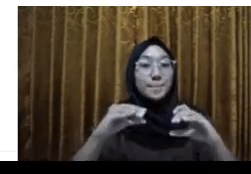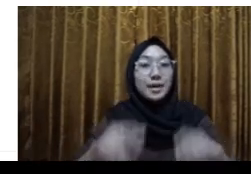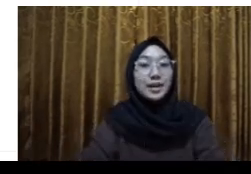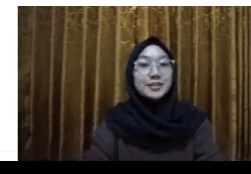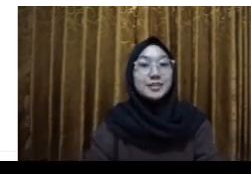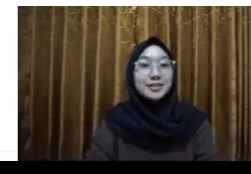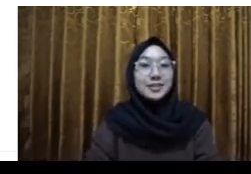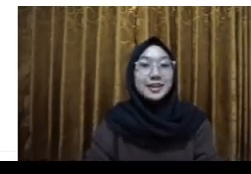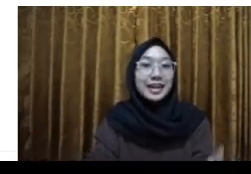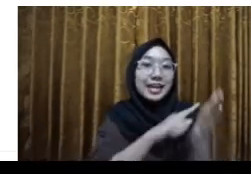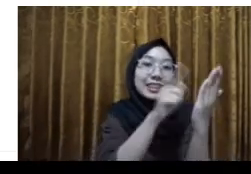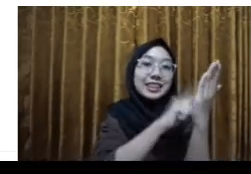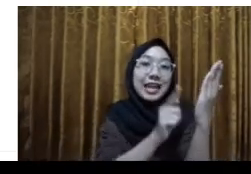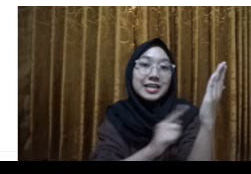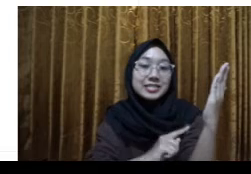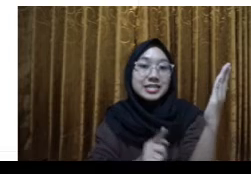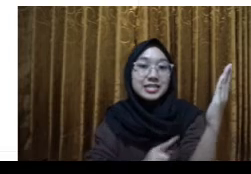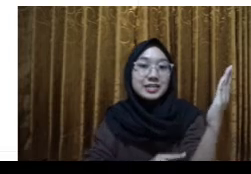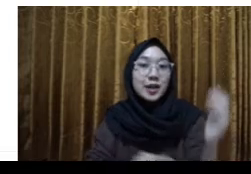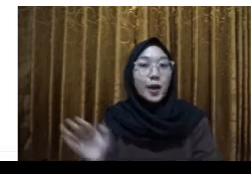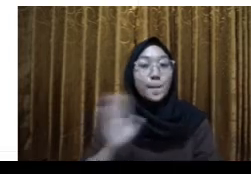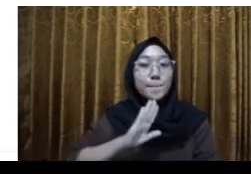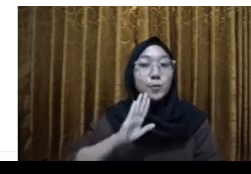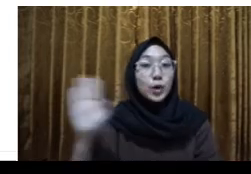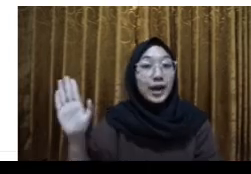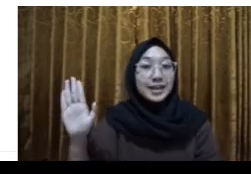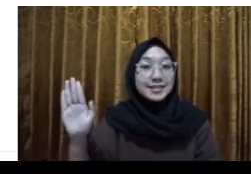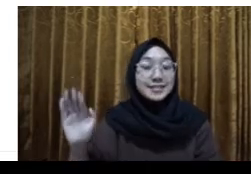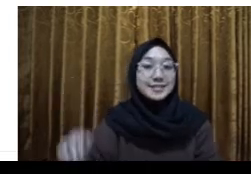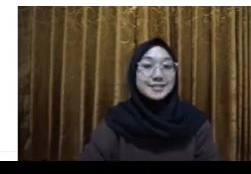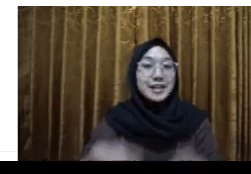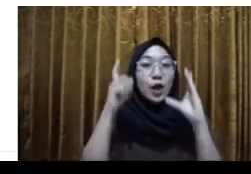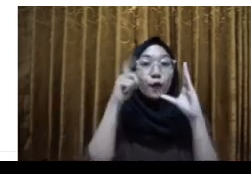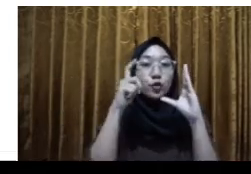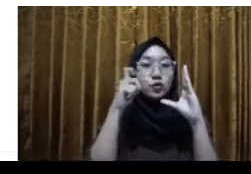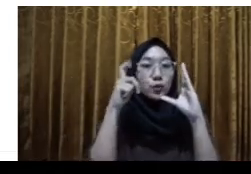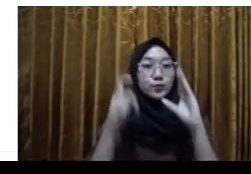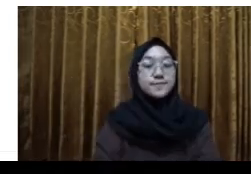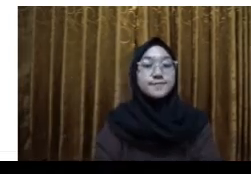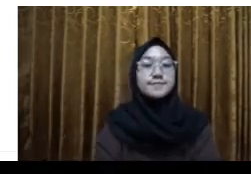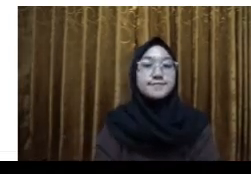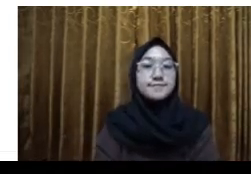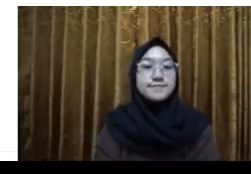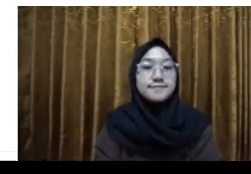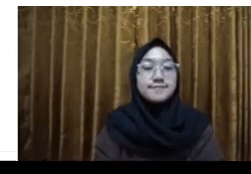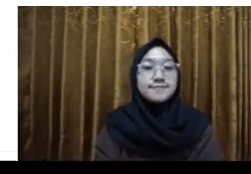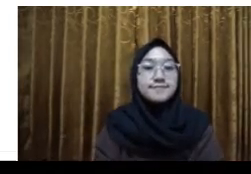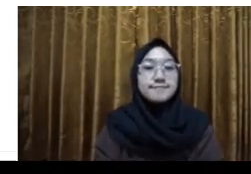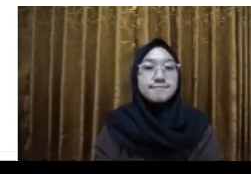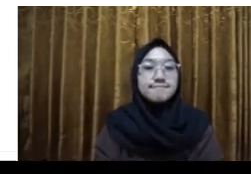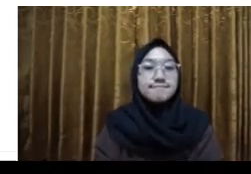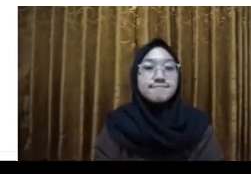Y find reader 12 Nah, di klik kanan tuh kalau memang bisa di convert akan ada pilihan menunya. convert into Microsoft Word document